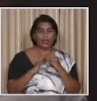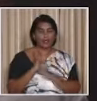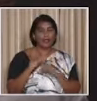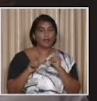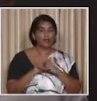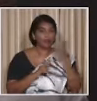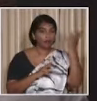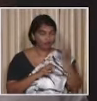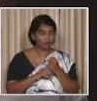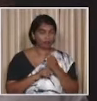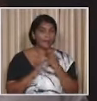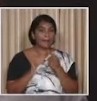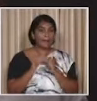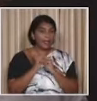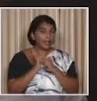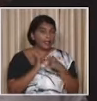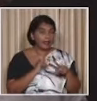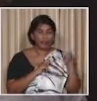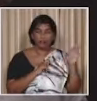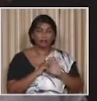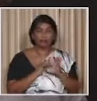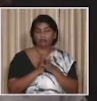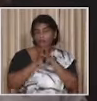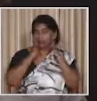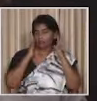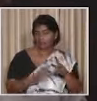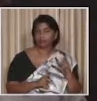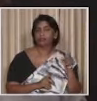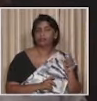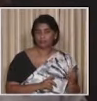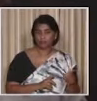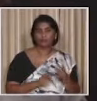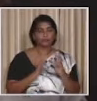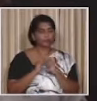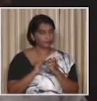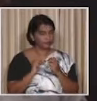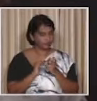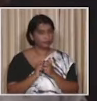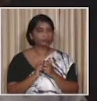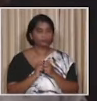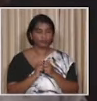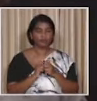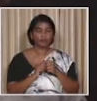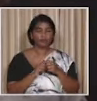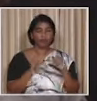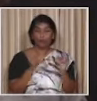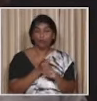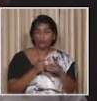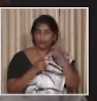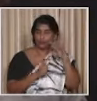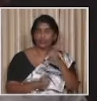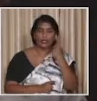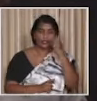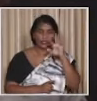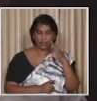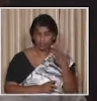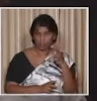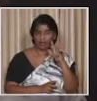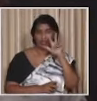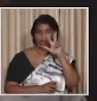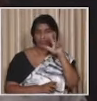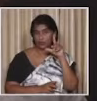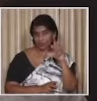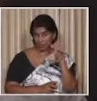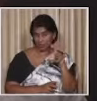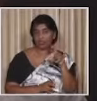එකෙන් ලබා ගන්න හදන ණය මුදලට වඩා බරපතල හානියක් ජාතිවාදී හරහා සිද්ධ වුණා